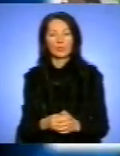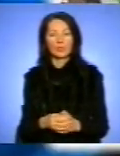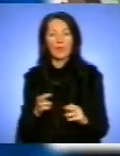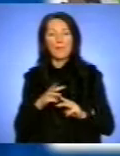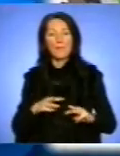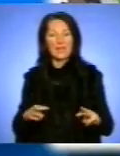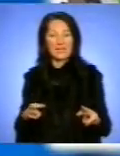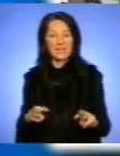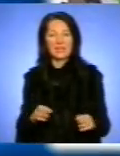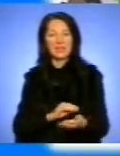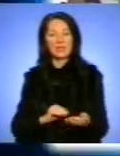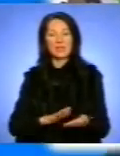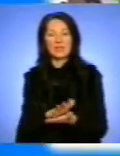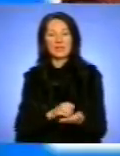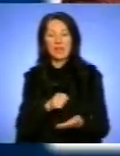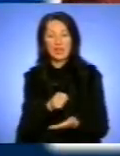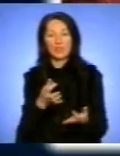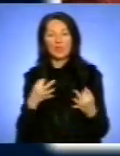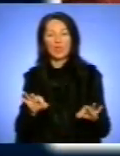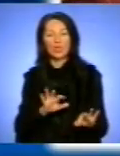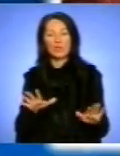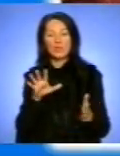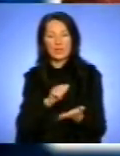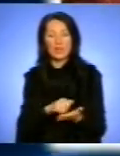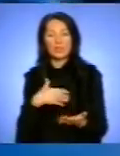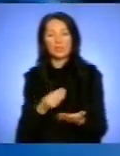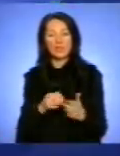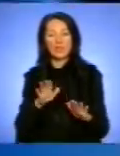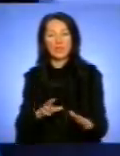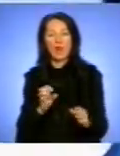Міністри написали заяви на звільнення, аби зайняти свої місця у парламенті.